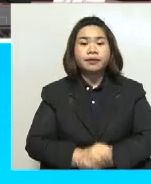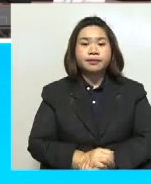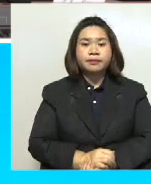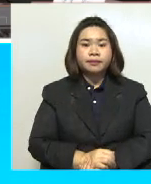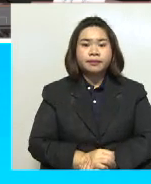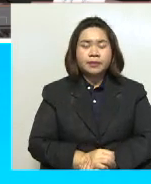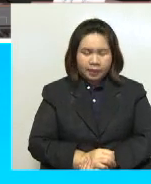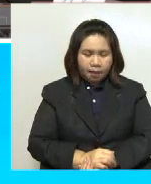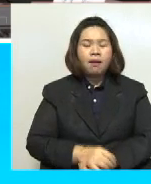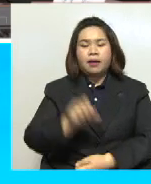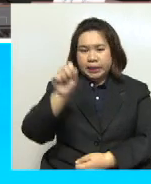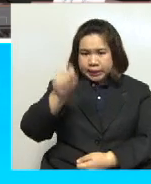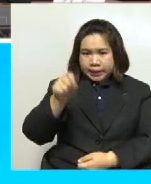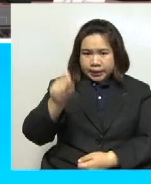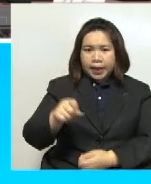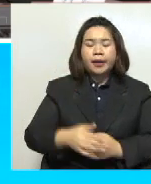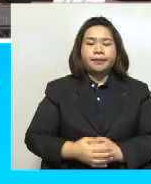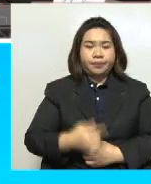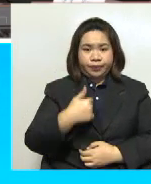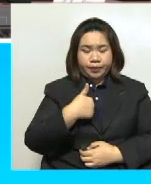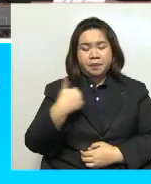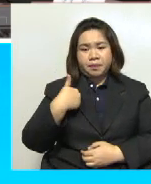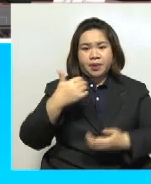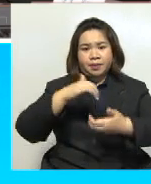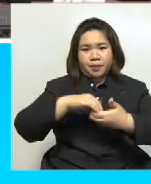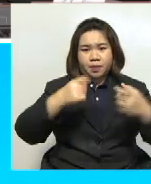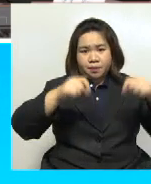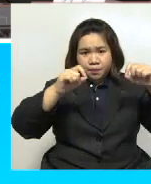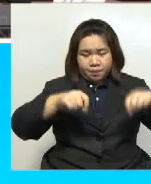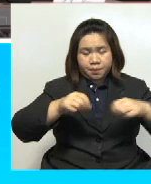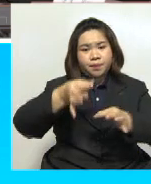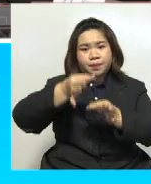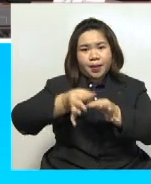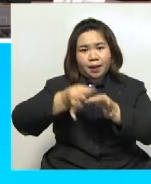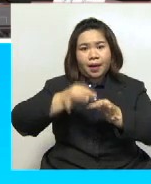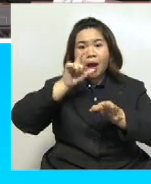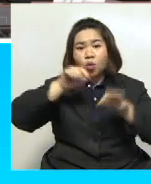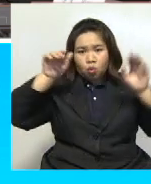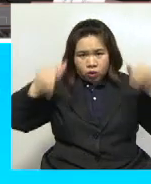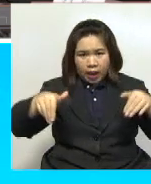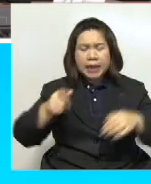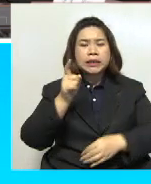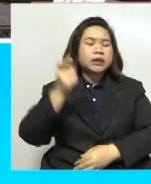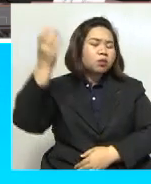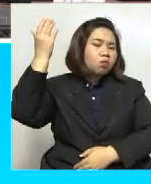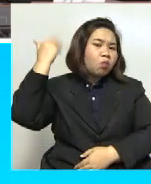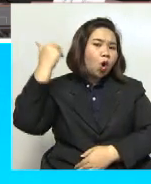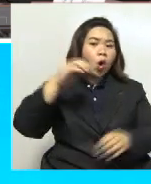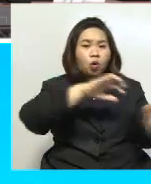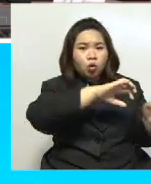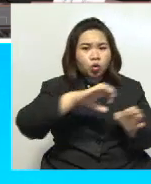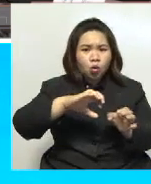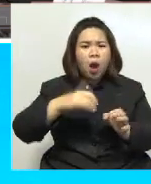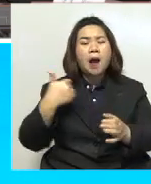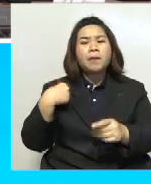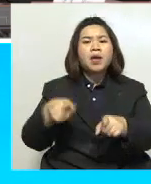แล้ว ครับเราเซ็น MOU กับธนาคารกรุงไทยซึ่งแต่เดิมเนี่ยเขาต้องไปกู้เขาเรีย